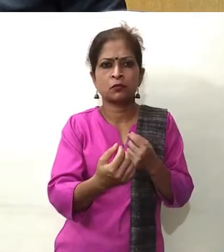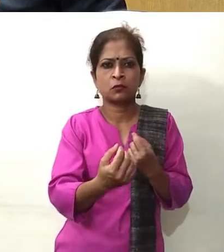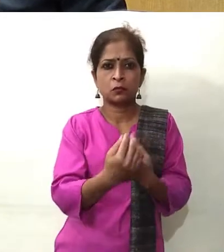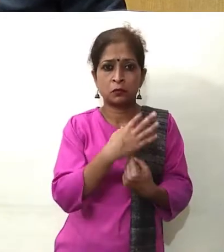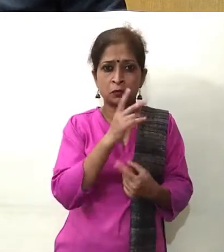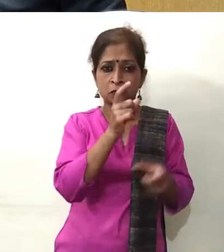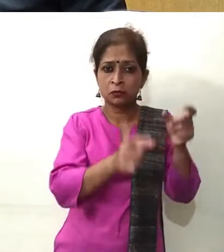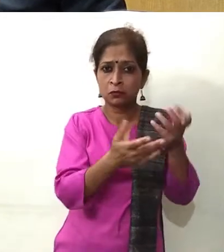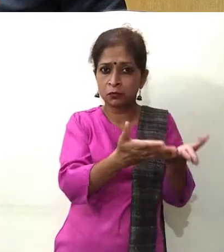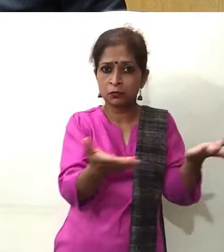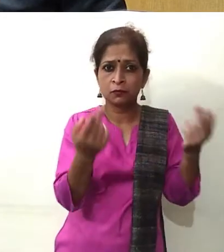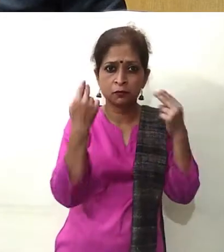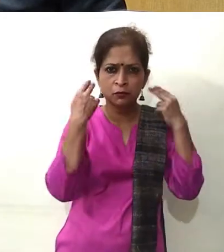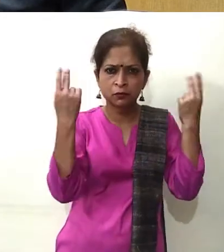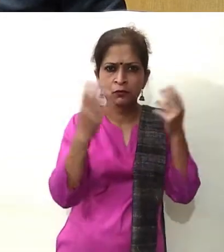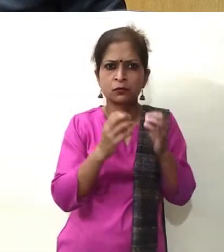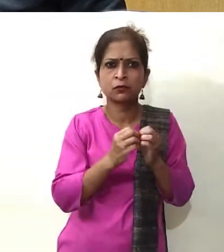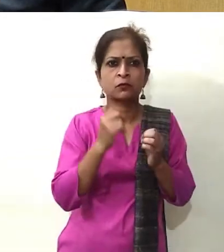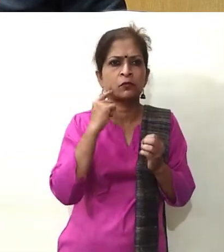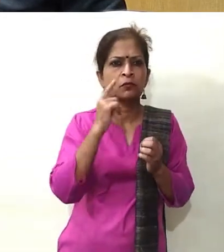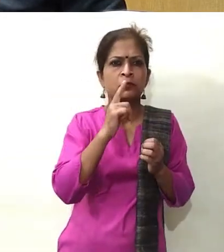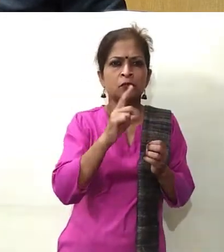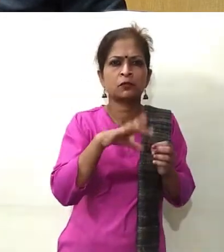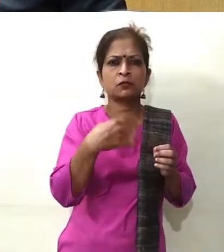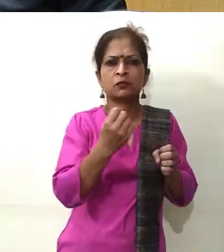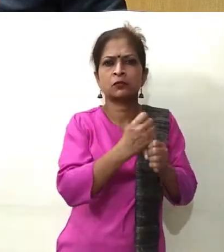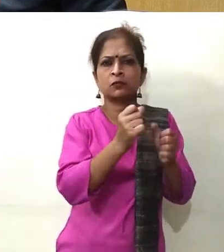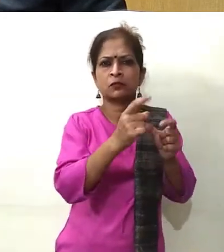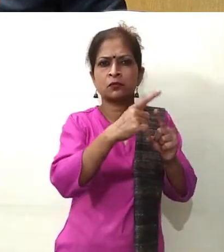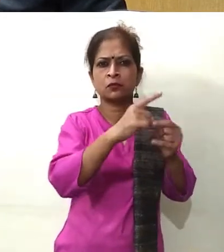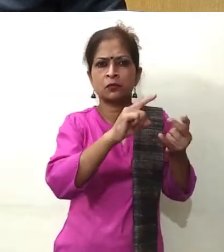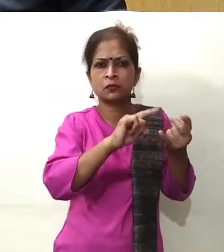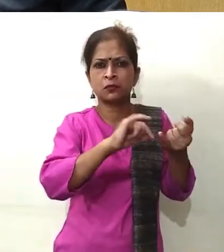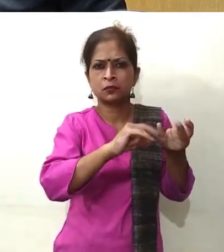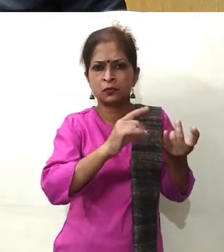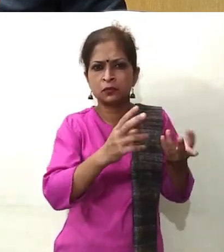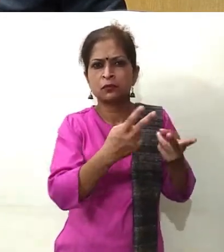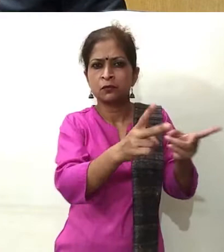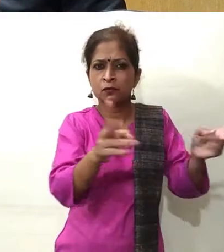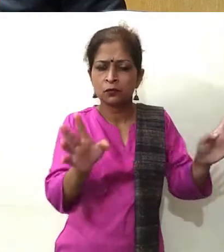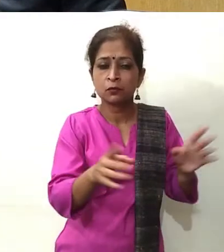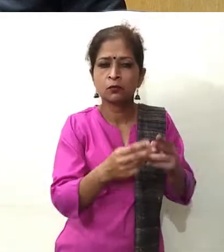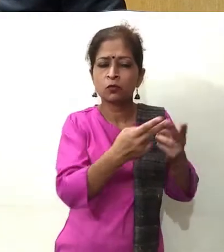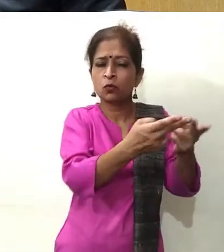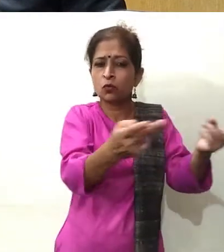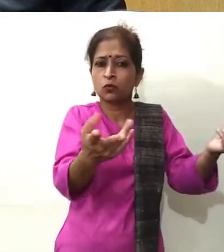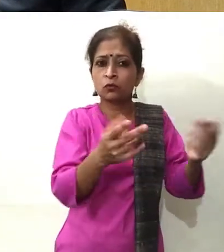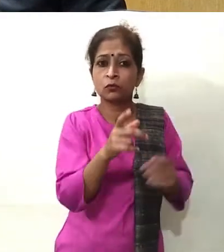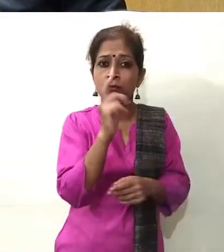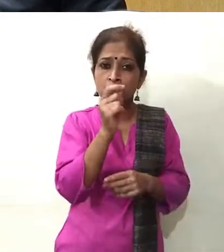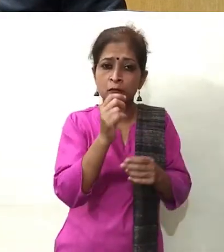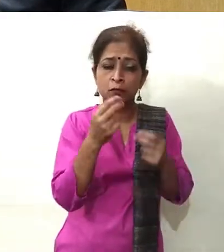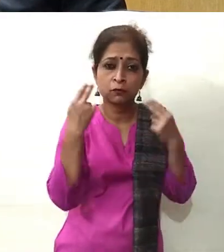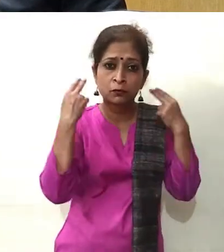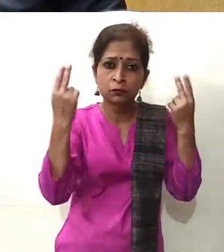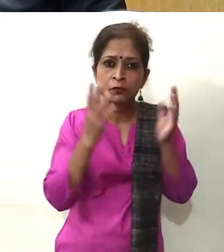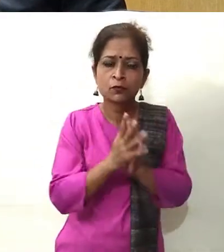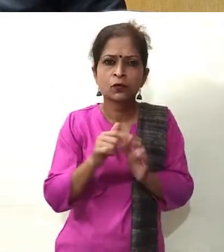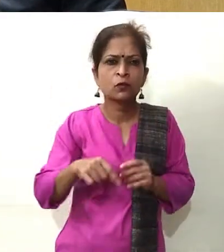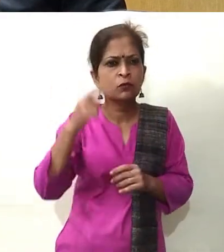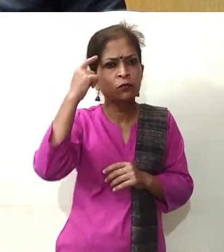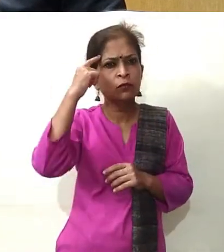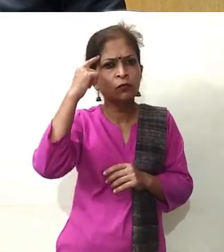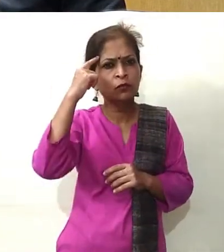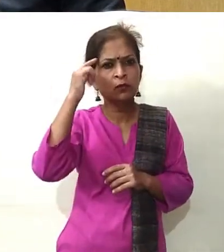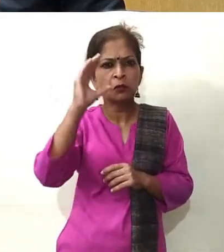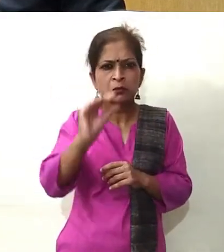चार्ल्स डार्विन, अल्बर्ट आइंस्टीन और भी कई इस तरह के। जब वो इतने महान थे, उन्होंने एक से एक काम किए हैं, तो बुद्धिमत्ता की तो कोई